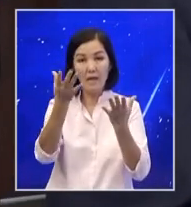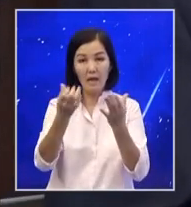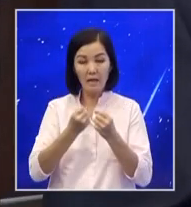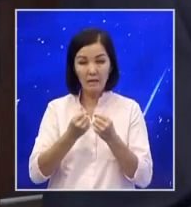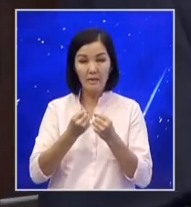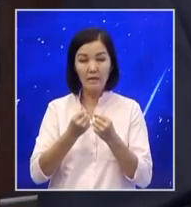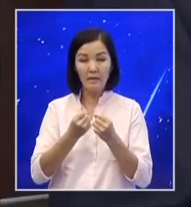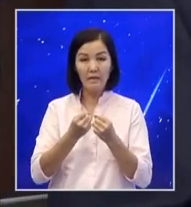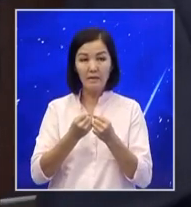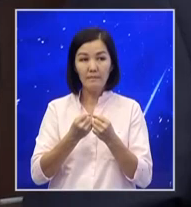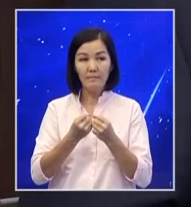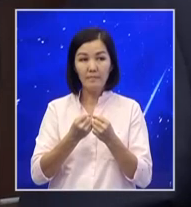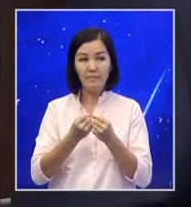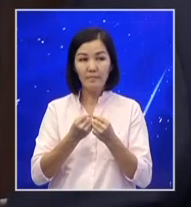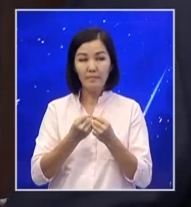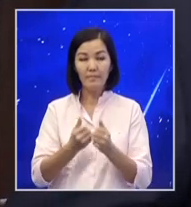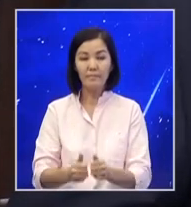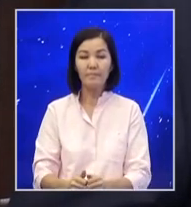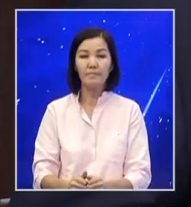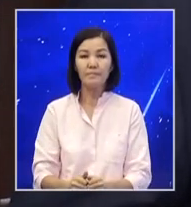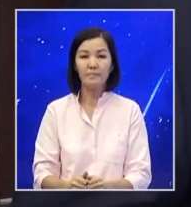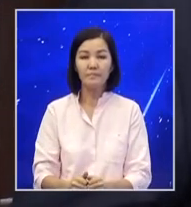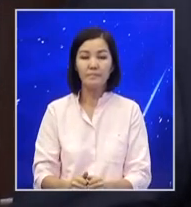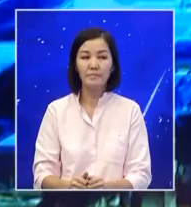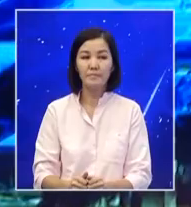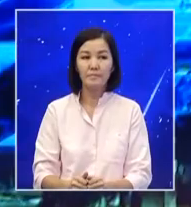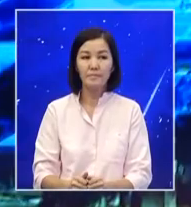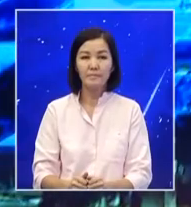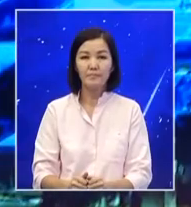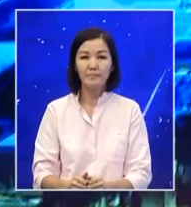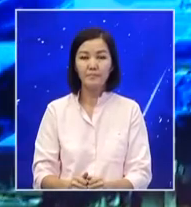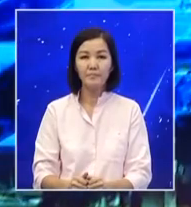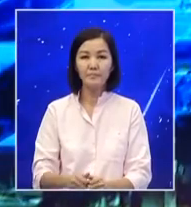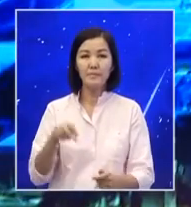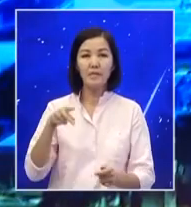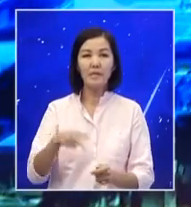өзіне черпіп етіп алып қалды ғой деп ойлаймын.